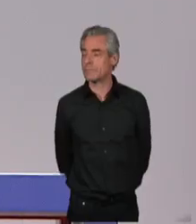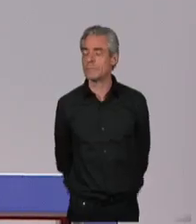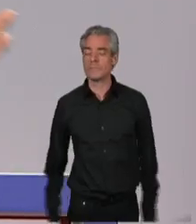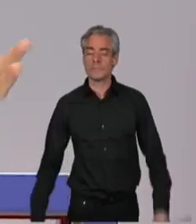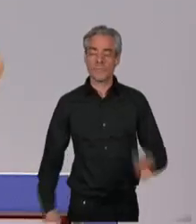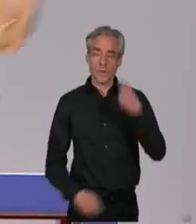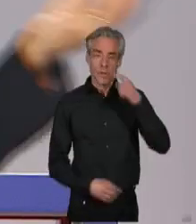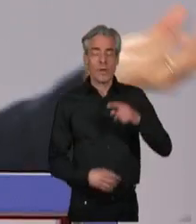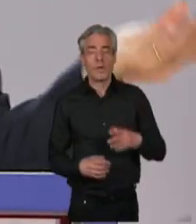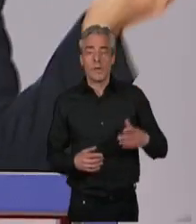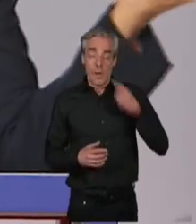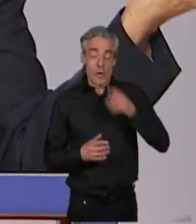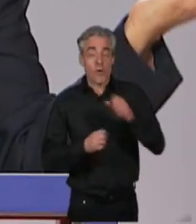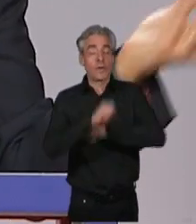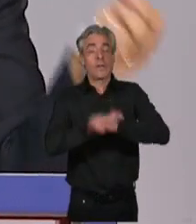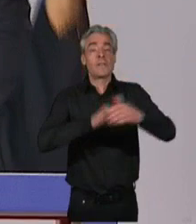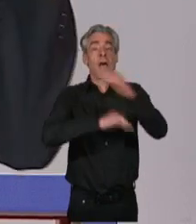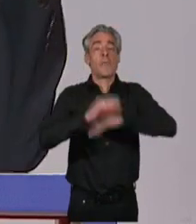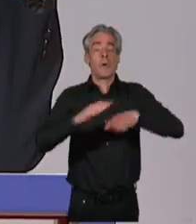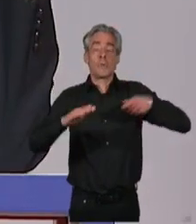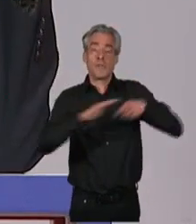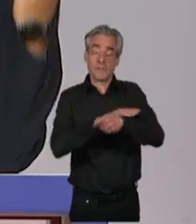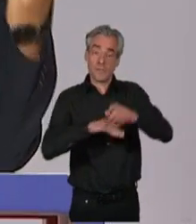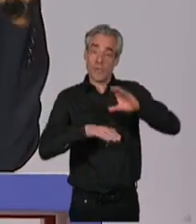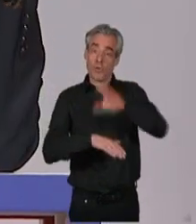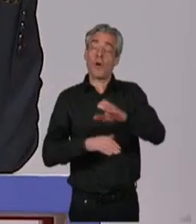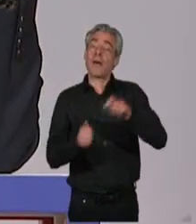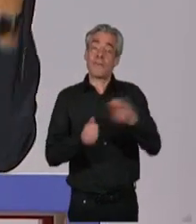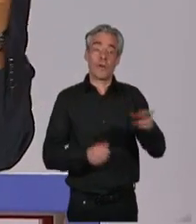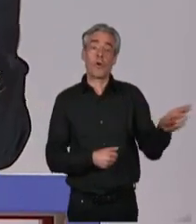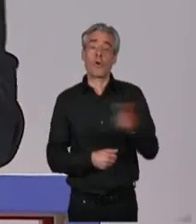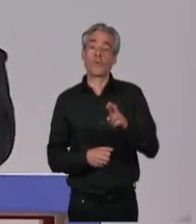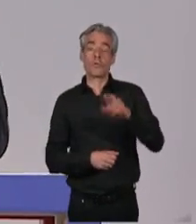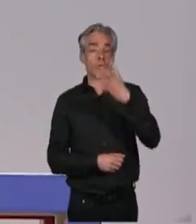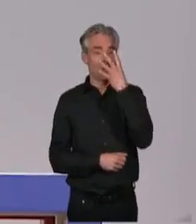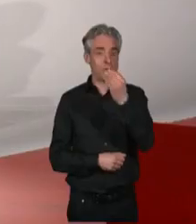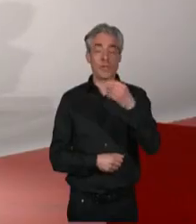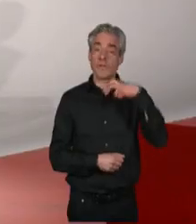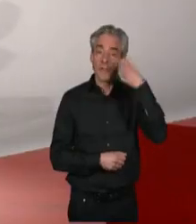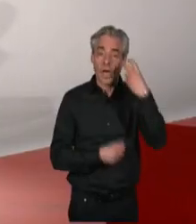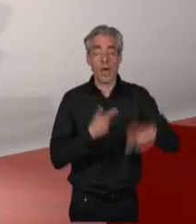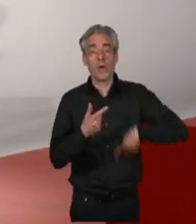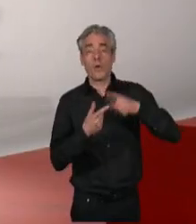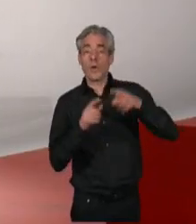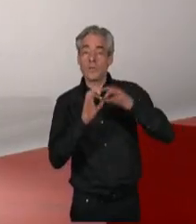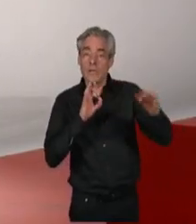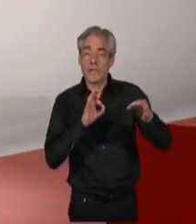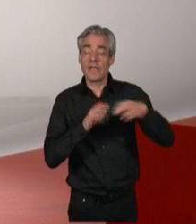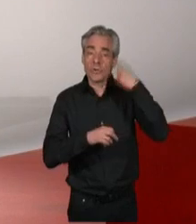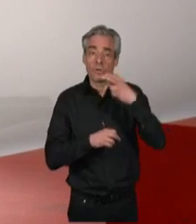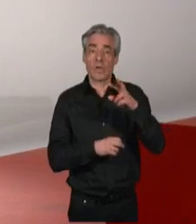Pour eux, nous engagerons un grand plan d'investissement avec le retour du TGV, mais aussi des lignes